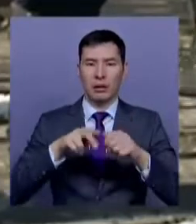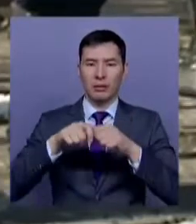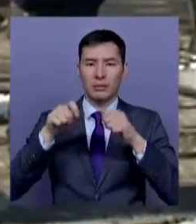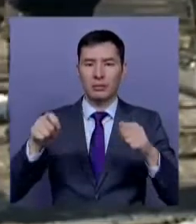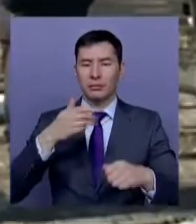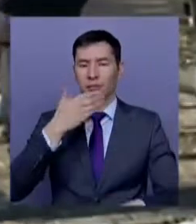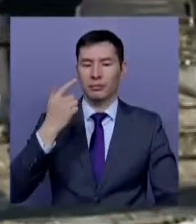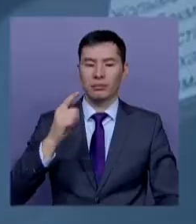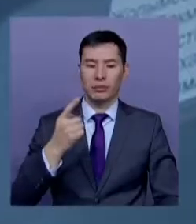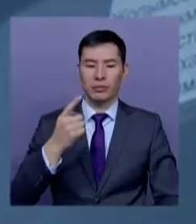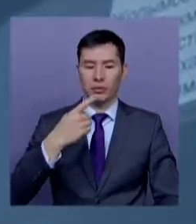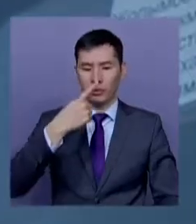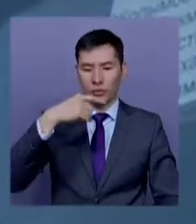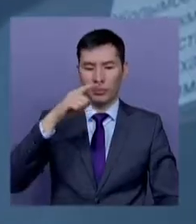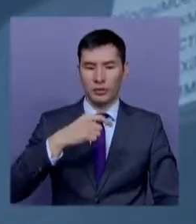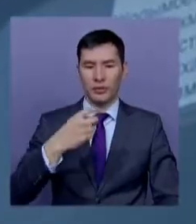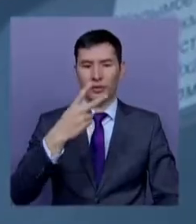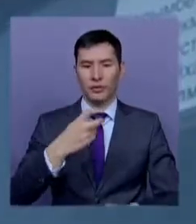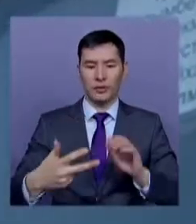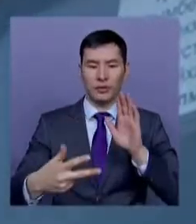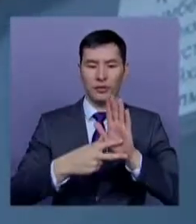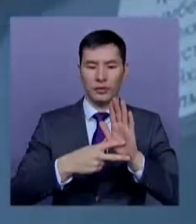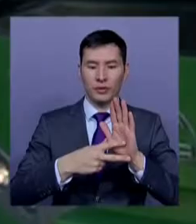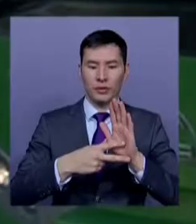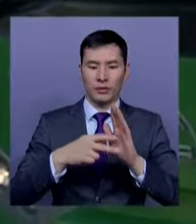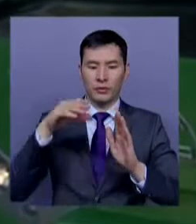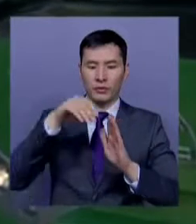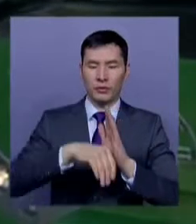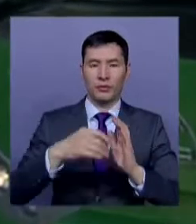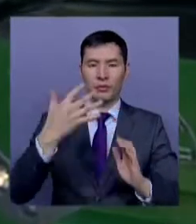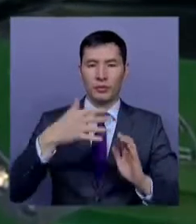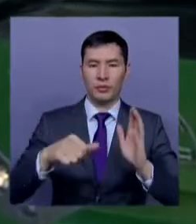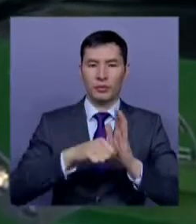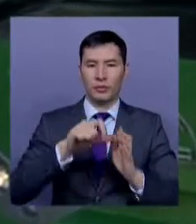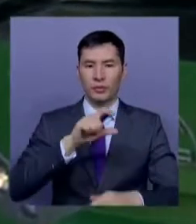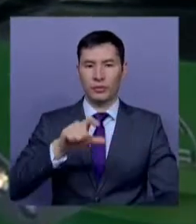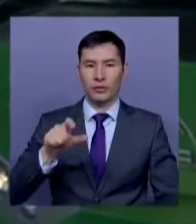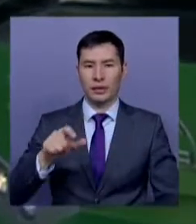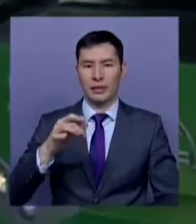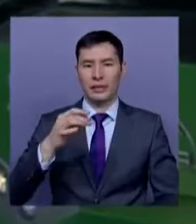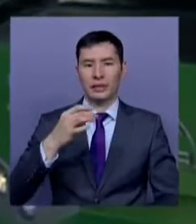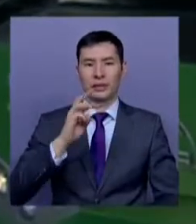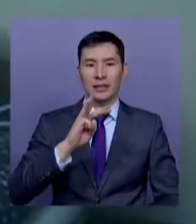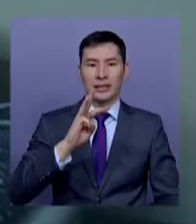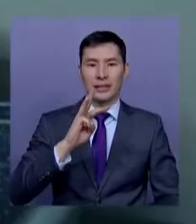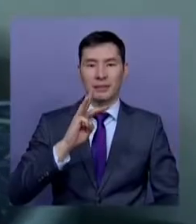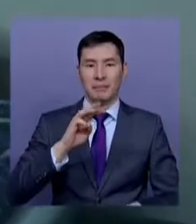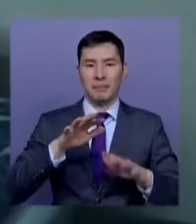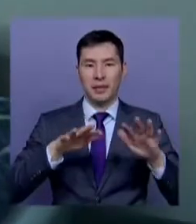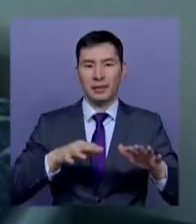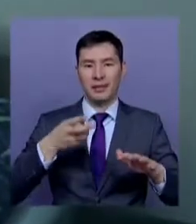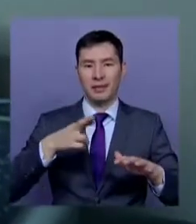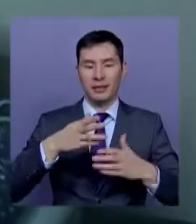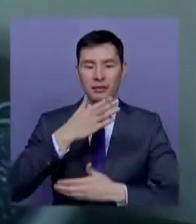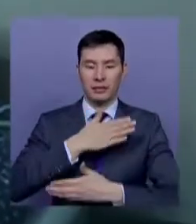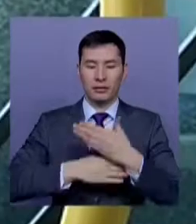шақырымға созылатын нөмірі 208 автобусқа 56 жолаушы сияды. Онда 3 орын мүмкіндігі шектеулі жандарға арналған. Одан өзге автобусқа